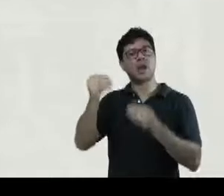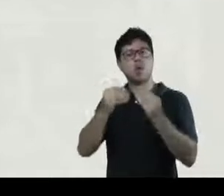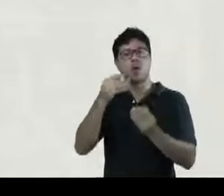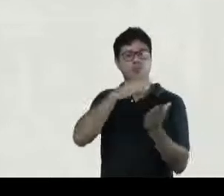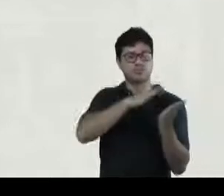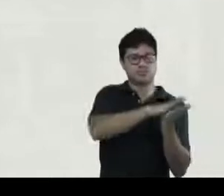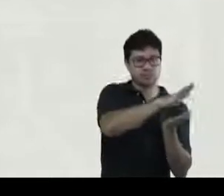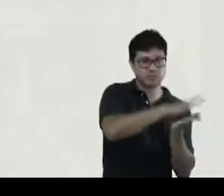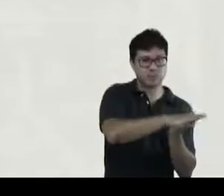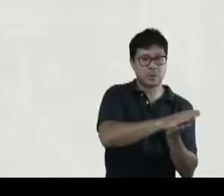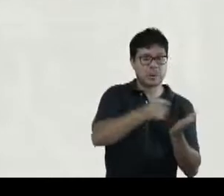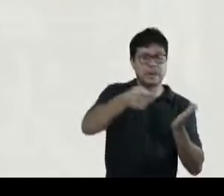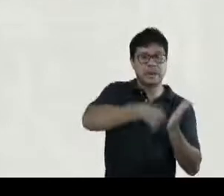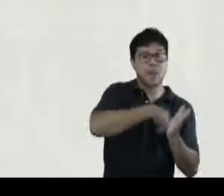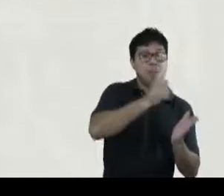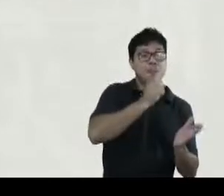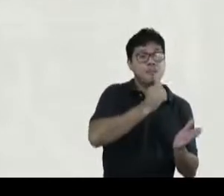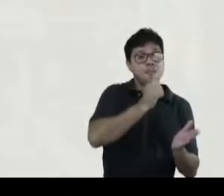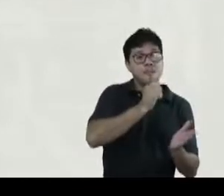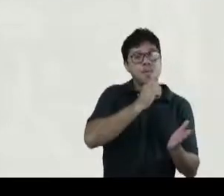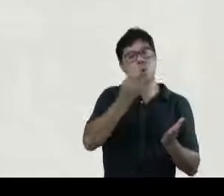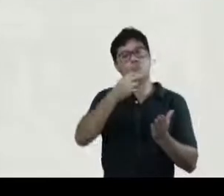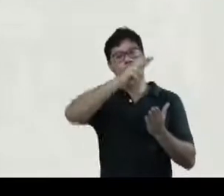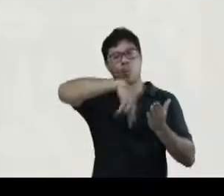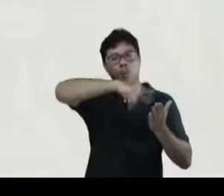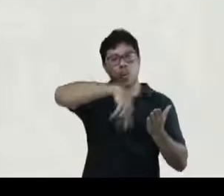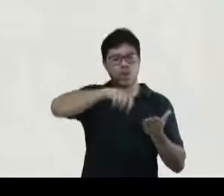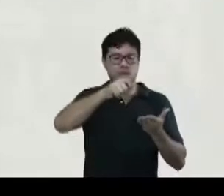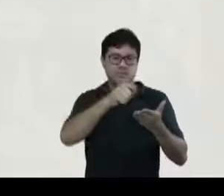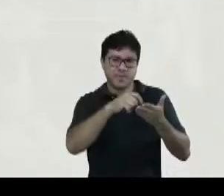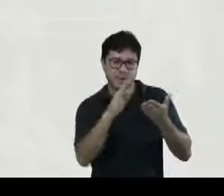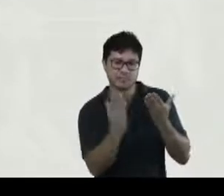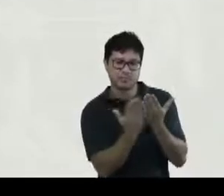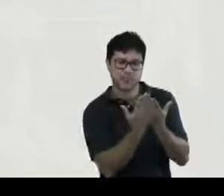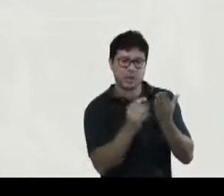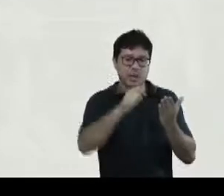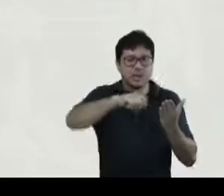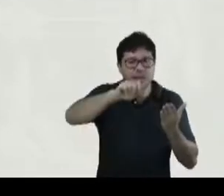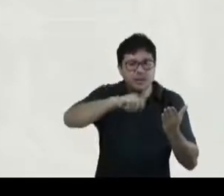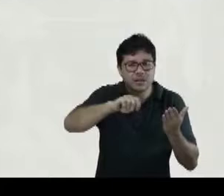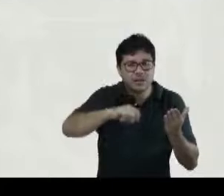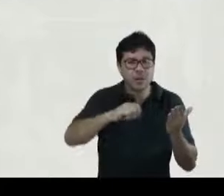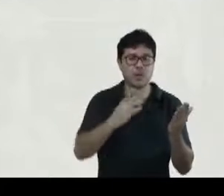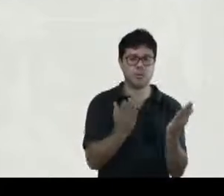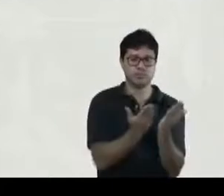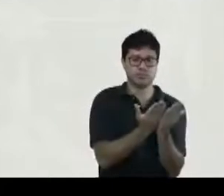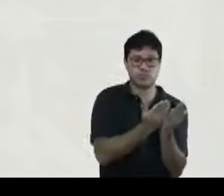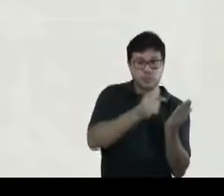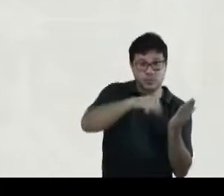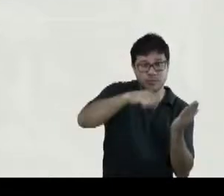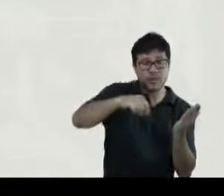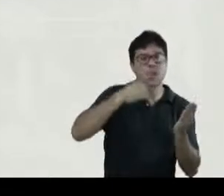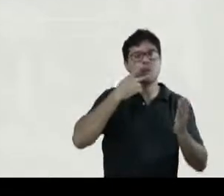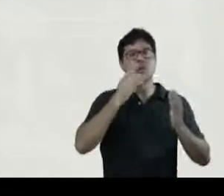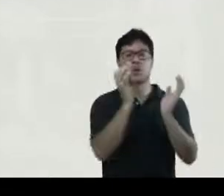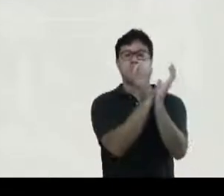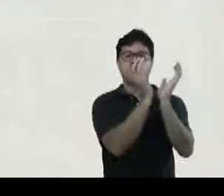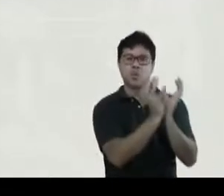handschriftlicher Annotationen, die Zuordnung von Fragmenten und so weiter. Herr Weichselbaumer hat darüber gestern